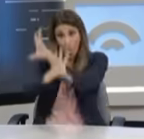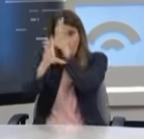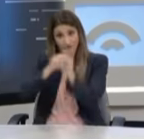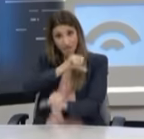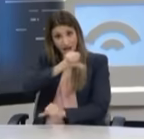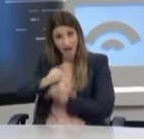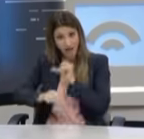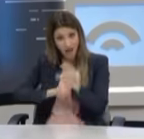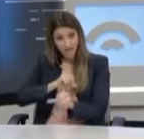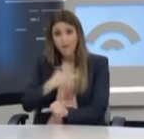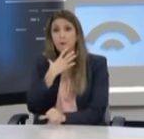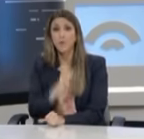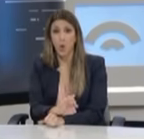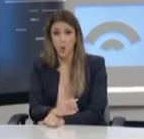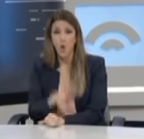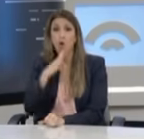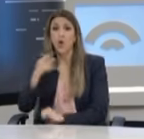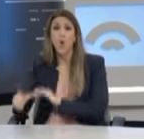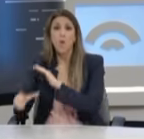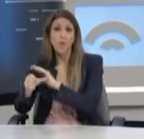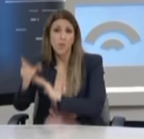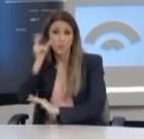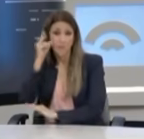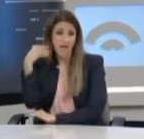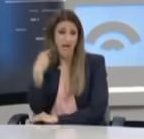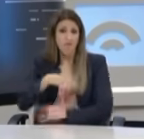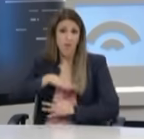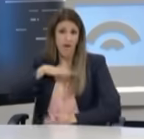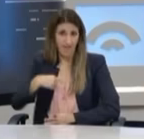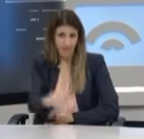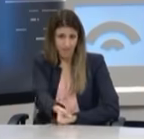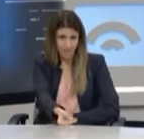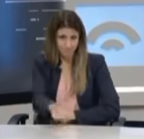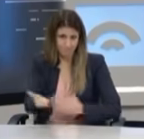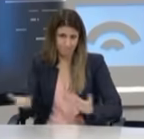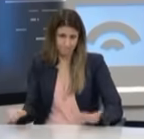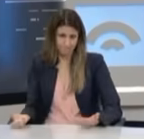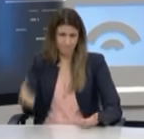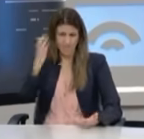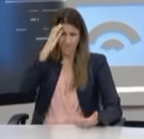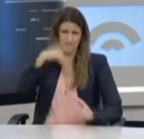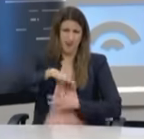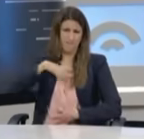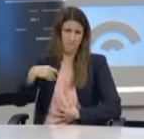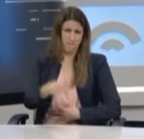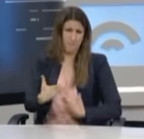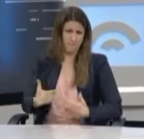σας έδωσε τη γραβάτα του? Πολύ αμφιβάλλω. Να λοιπόν, γιατί η εξωτερική σας